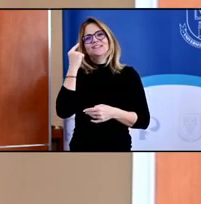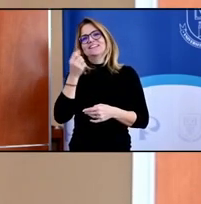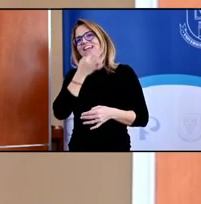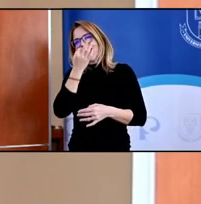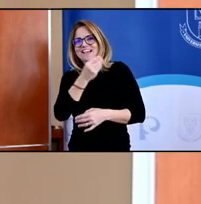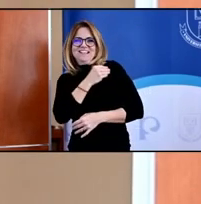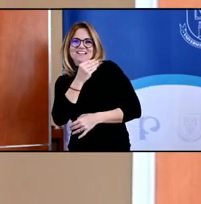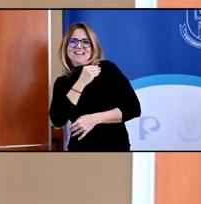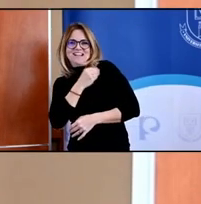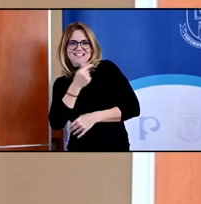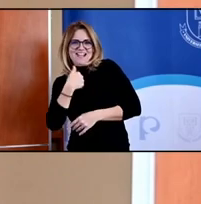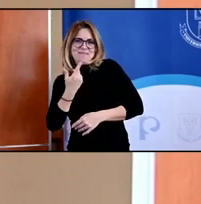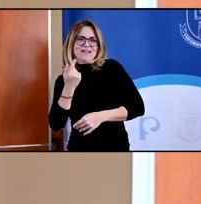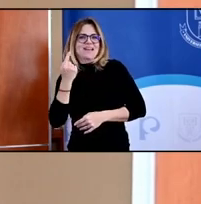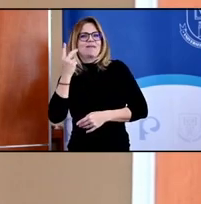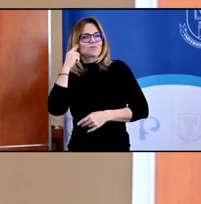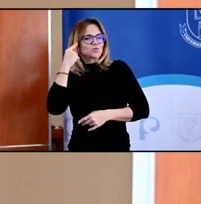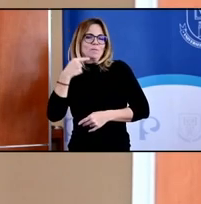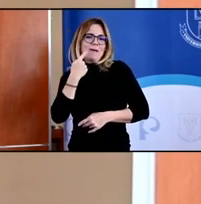hogy mikre kell odafigyelni